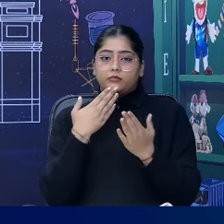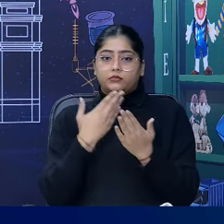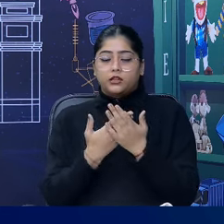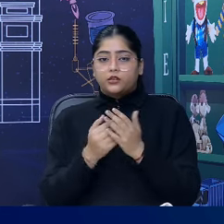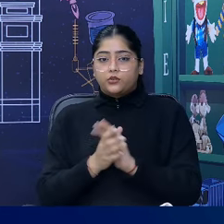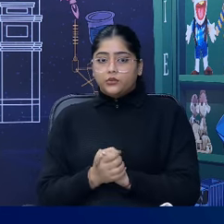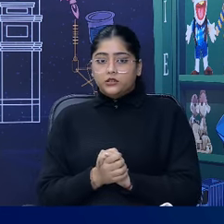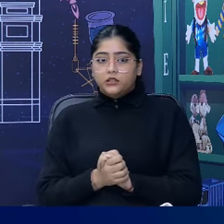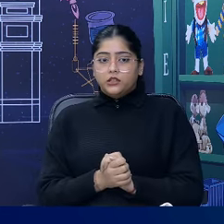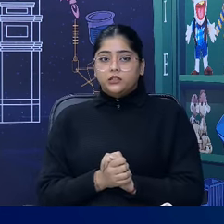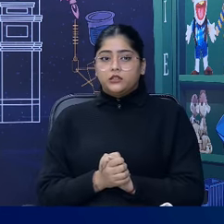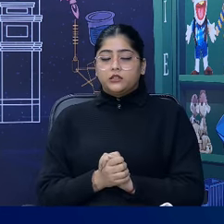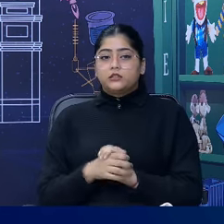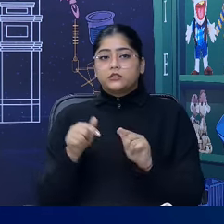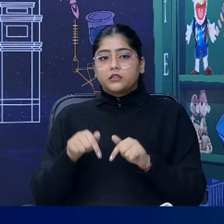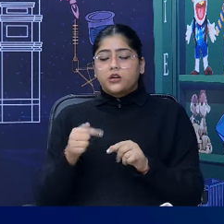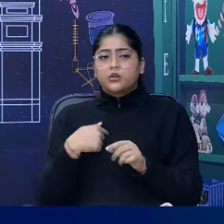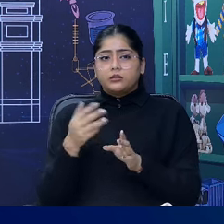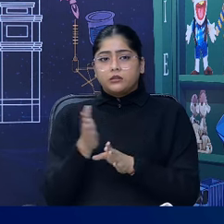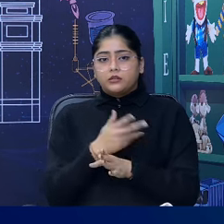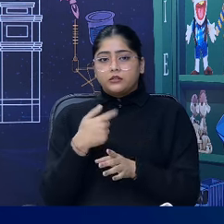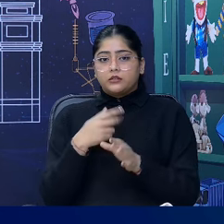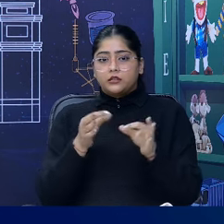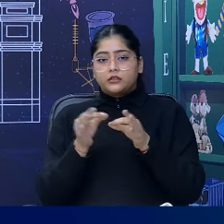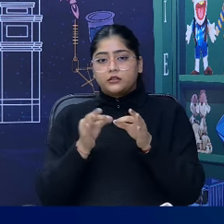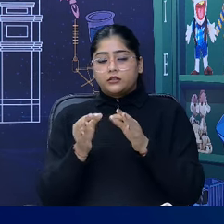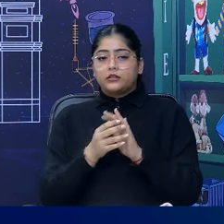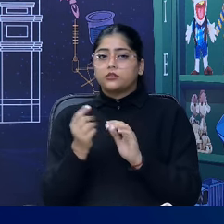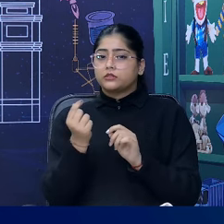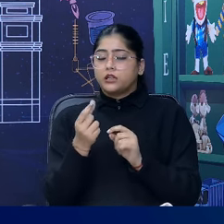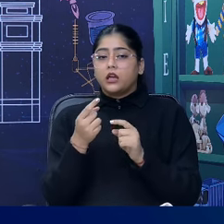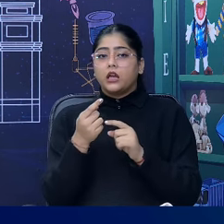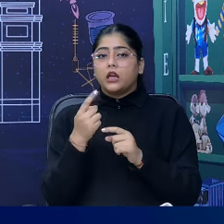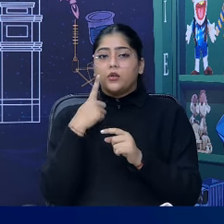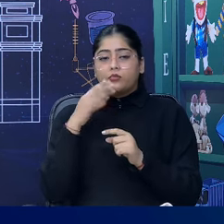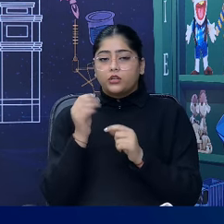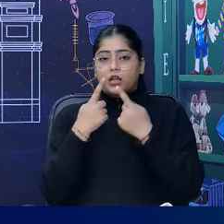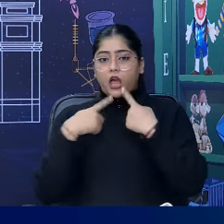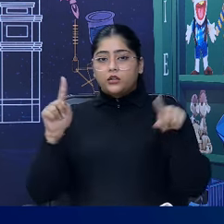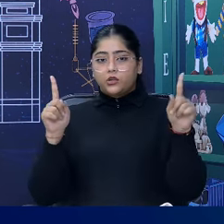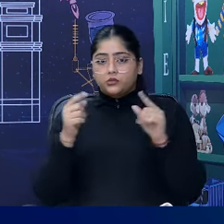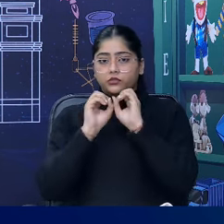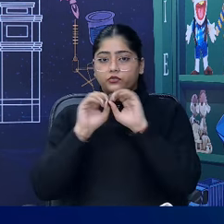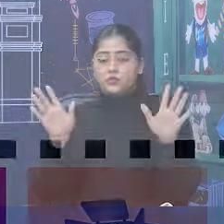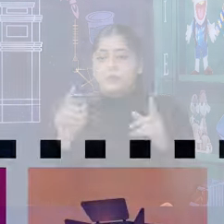एंड कॉन्ट्रीब्यूशन. एंड नाउ बिफोर वी लीव, हेयर इज एन इम्पॉर्टेंट अनाउंसमेंट फॉर यू ऑल.